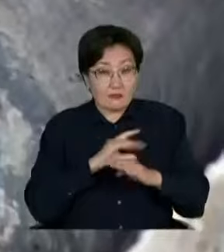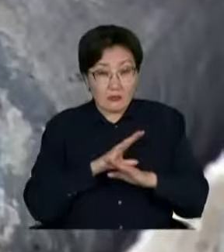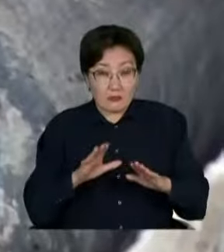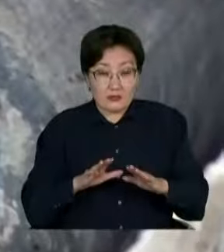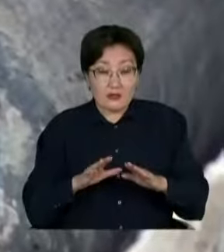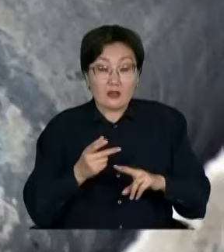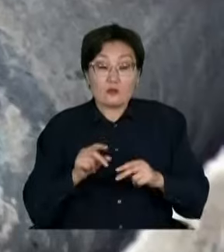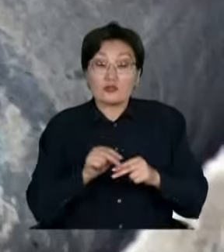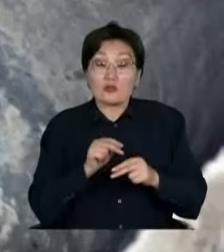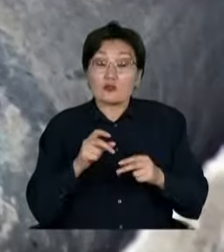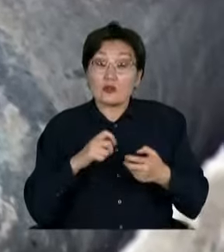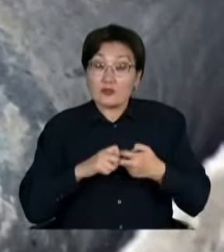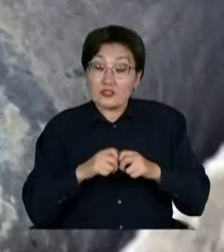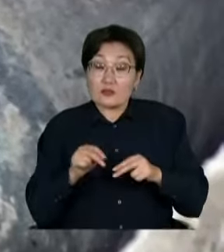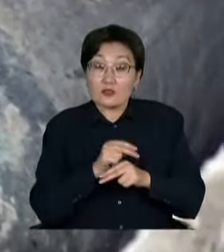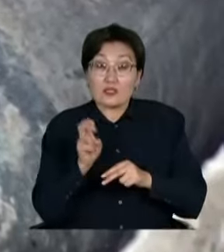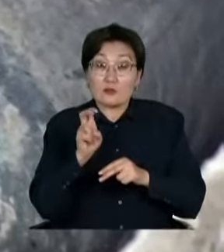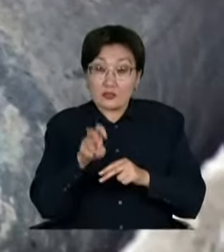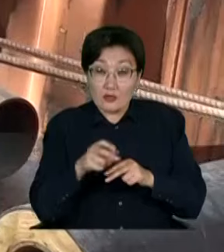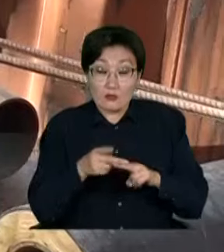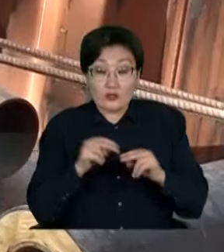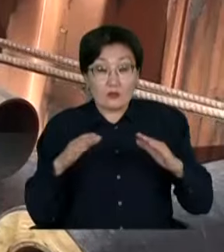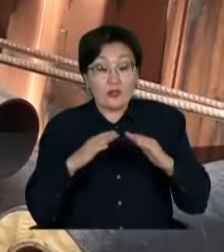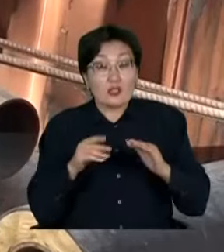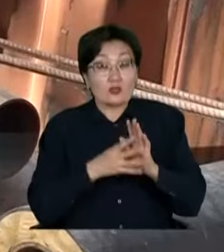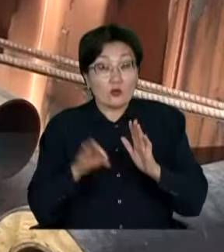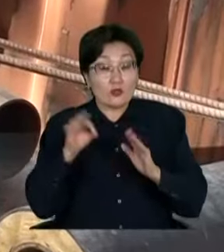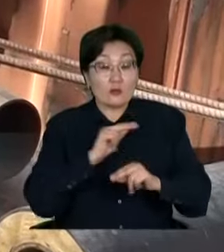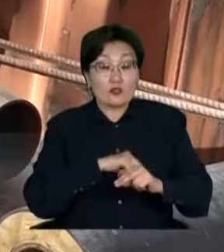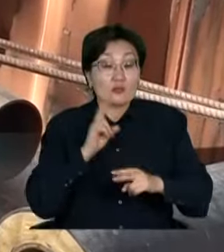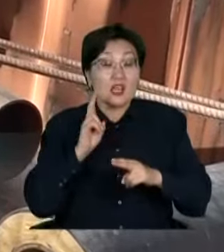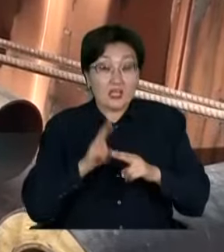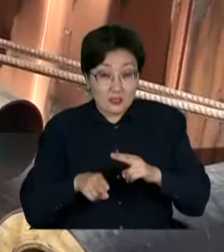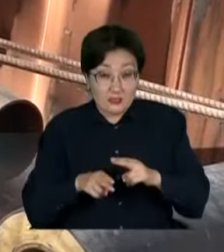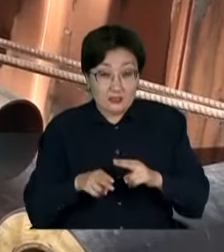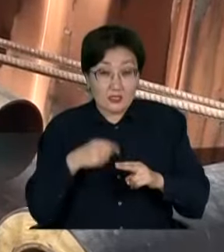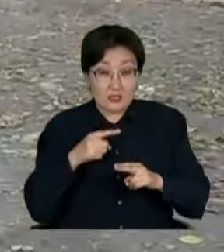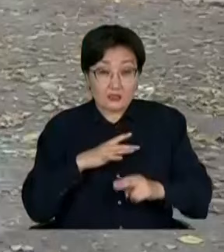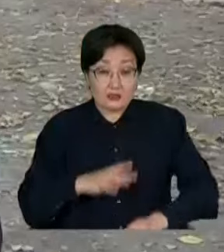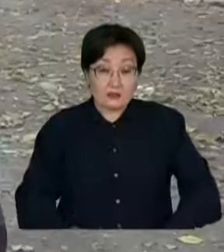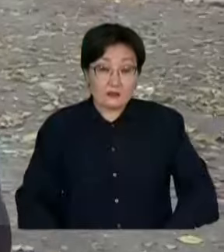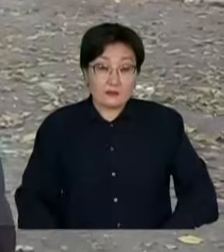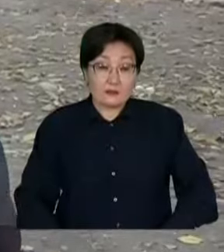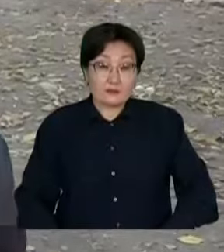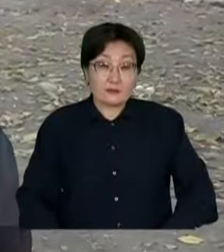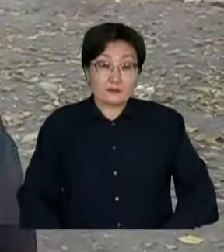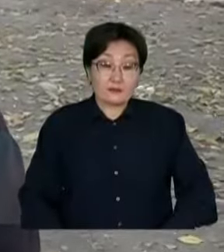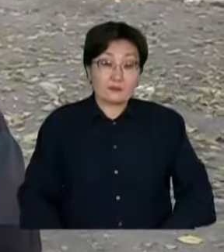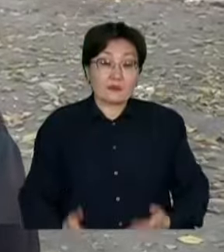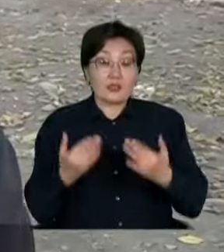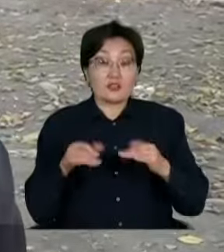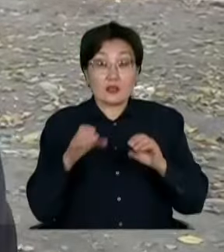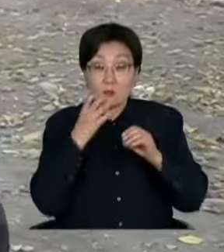болмаған. Олқылықтың орнын толтыруға келген олар бұл нысанда 90% жұмыстың аяқталып қойғанын жеткізді. Своими силами мы сейчас.